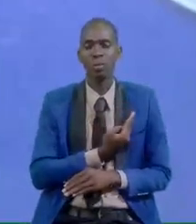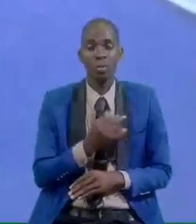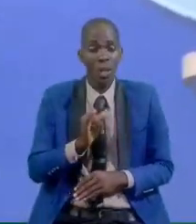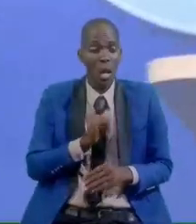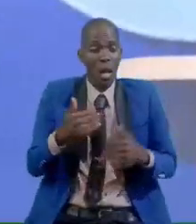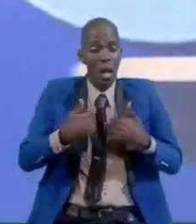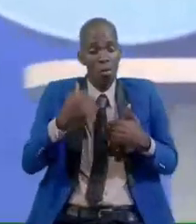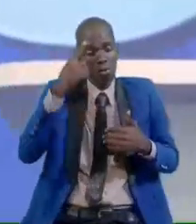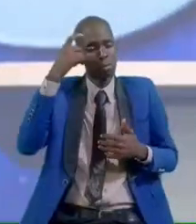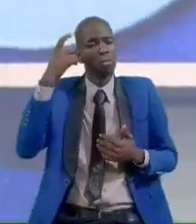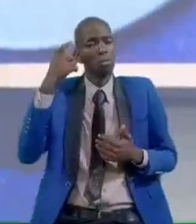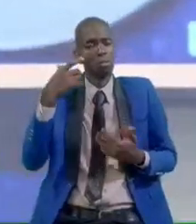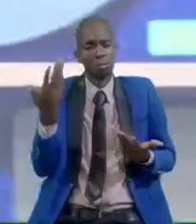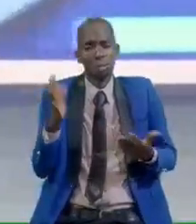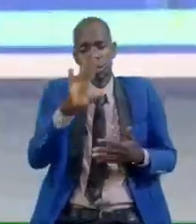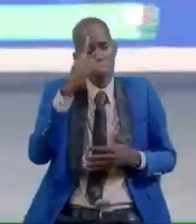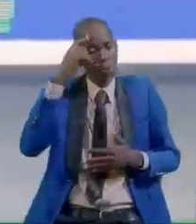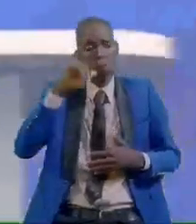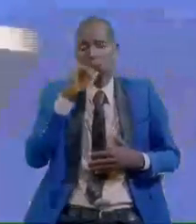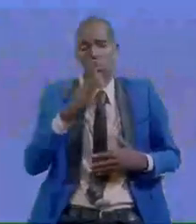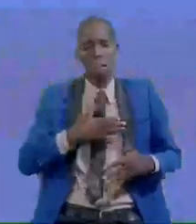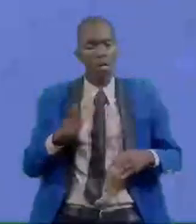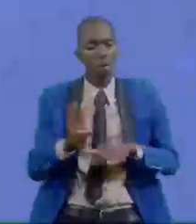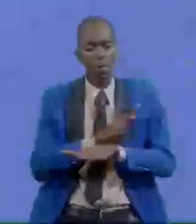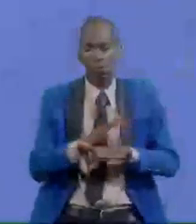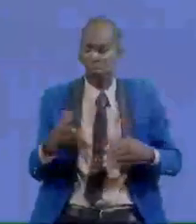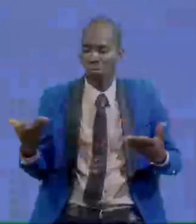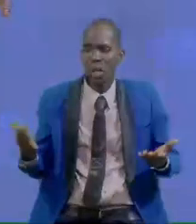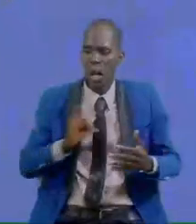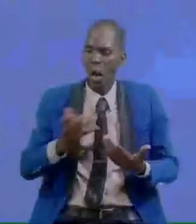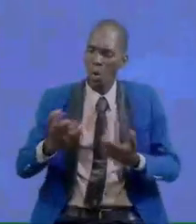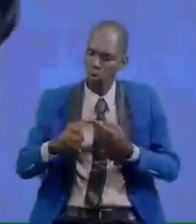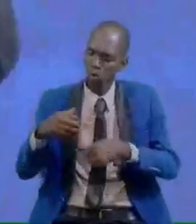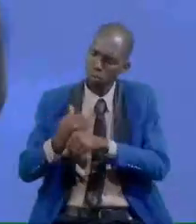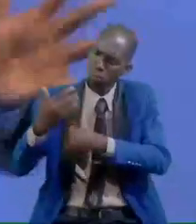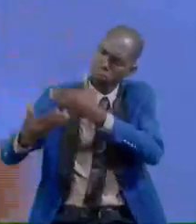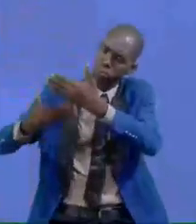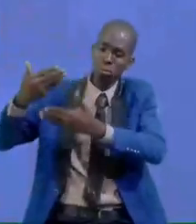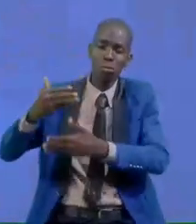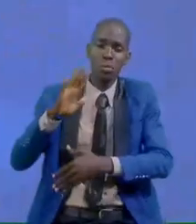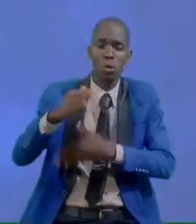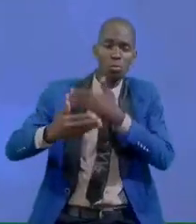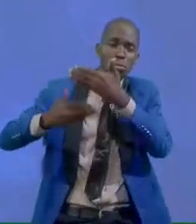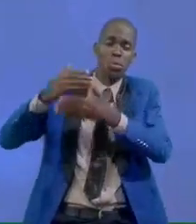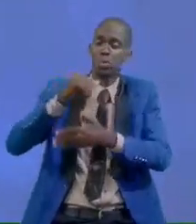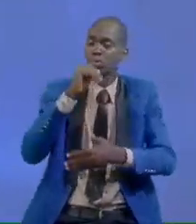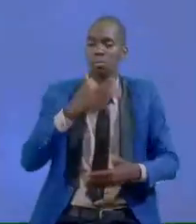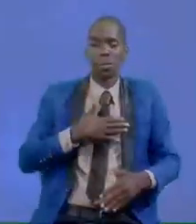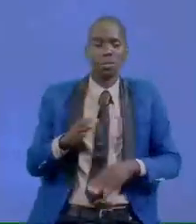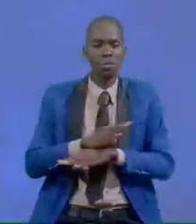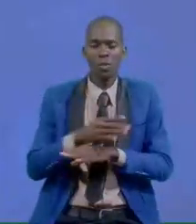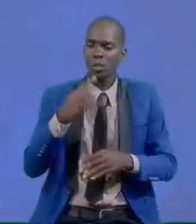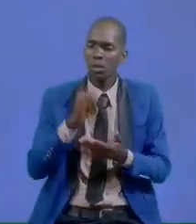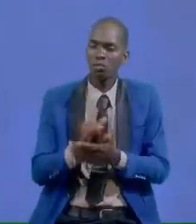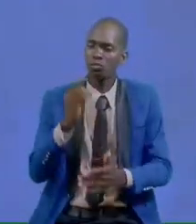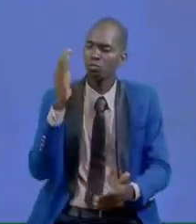Dieu. En quoi ça nous regarde? Ah, je veux progresser. Il se dit, mais en quoi ça nous regarde? Et on te dit, tais-toi.